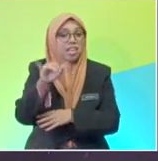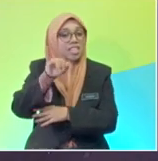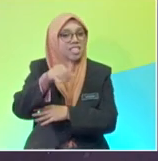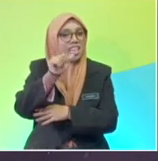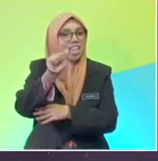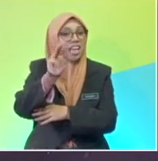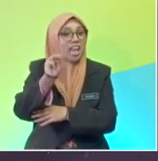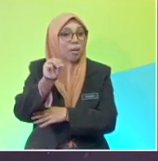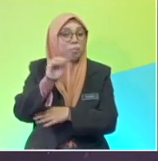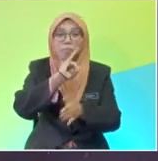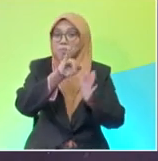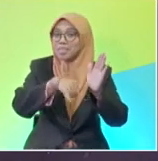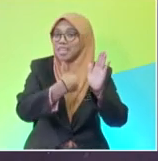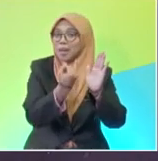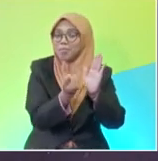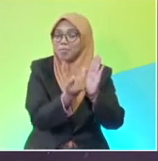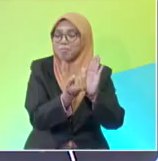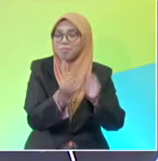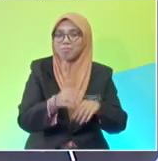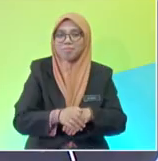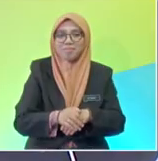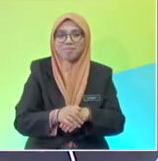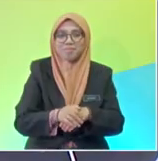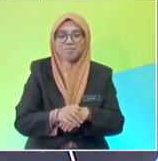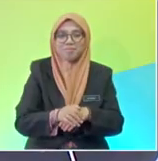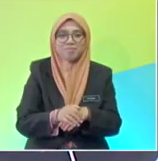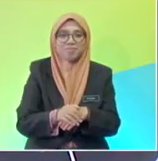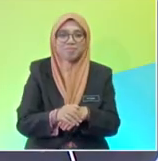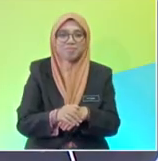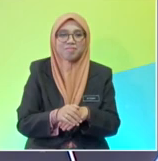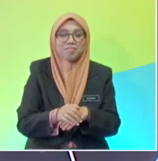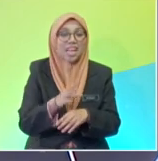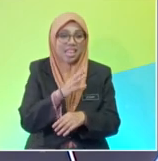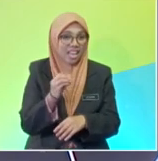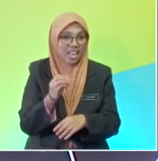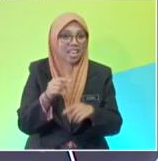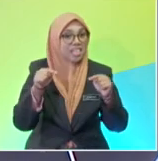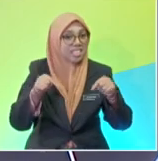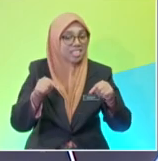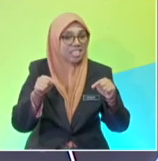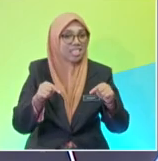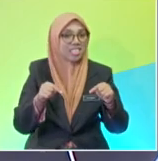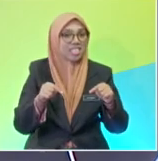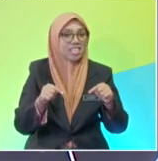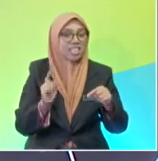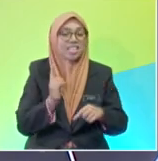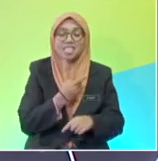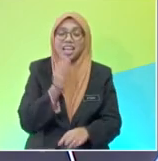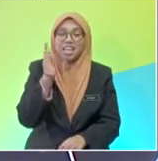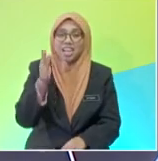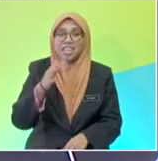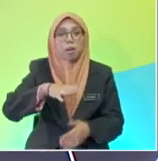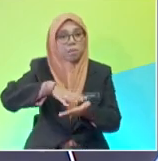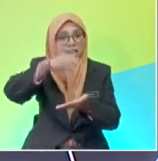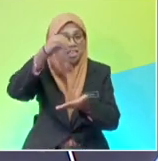J-A-M jam. Dah siap eja dah. Jadi cikgu tak perlu eja lagi dah. Dan okey, hari ini kita akan